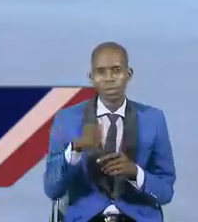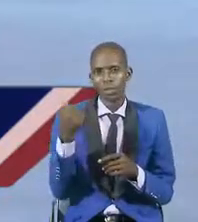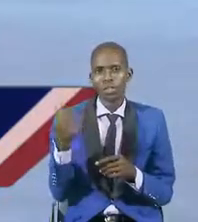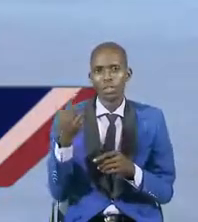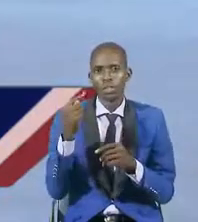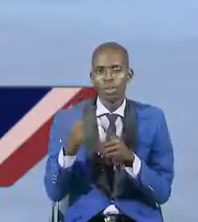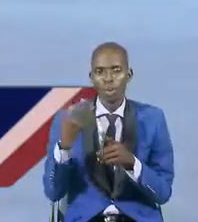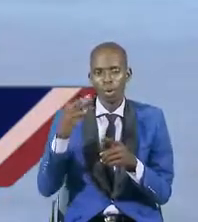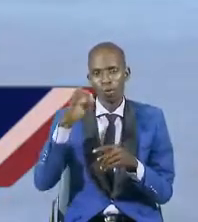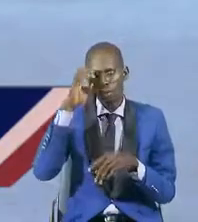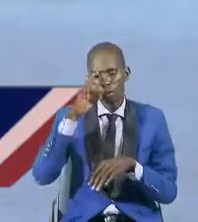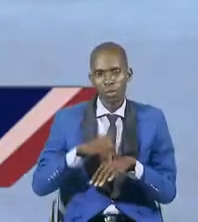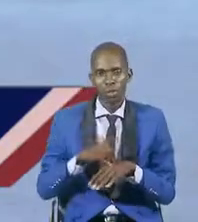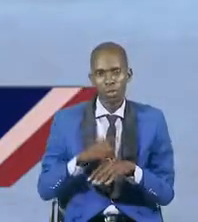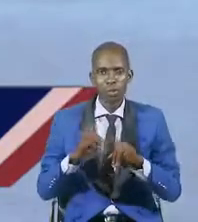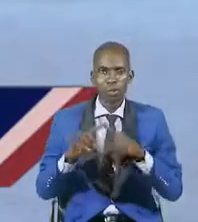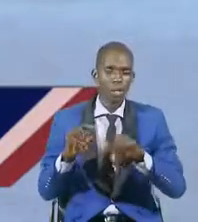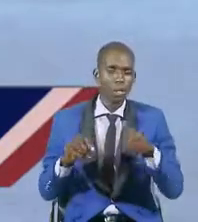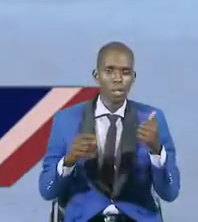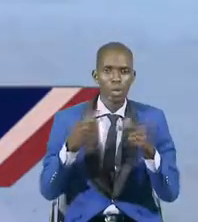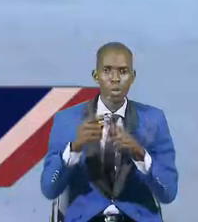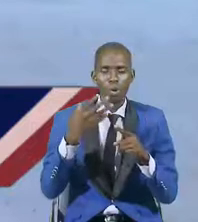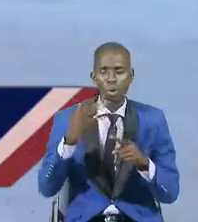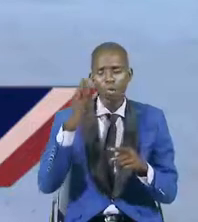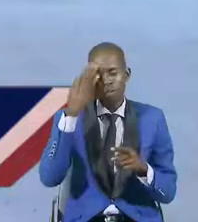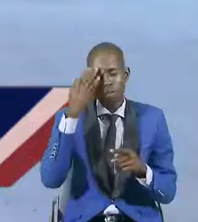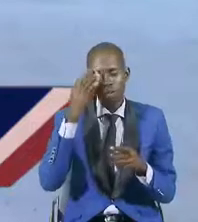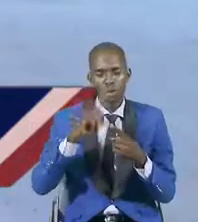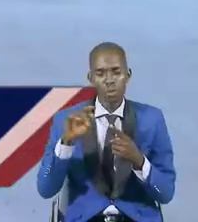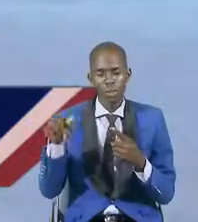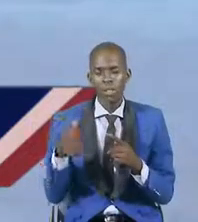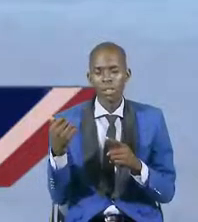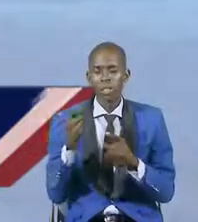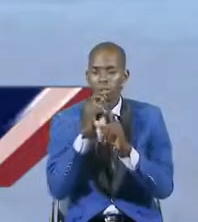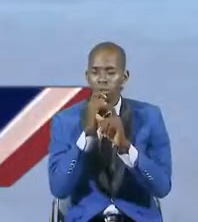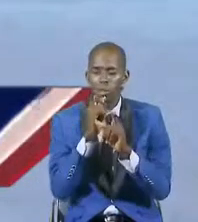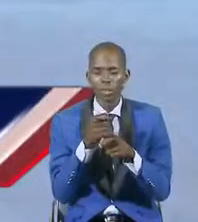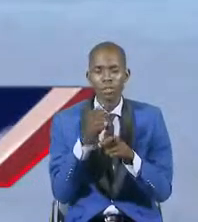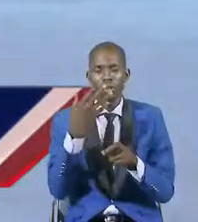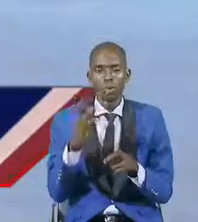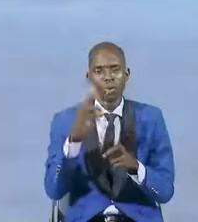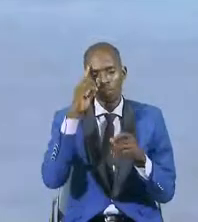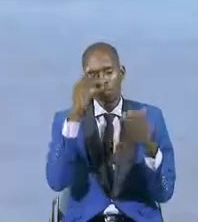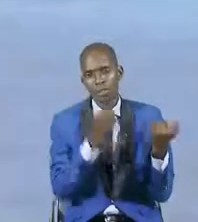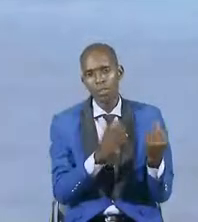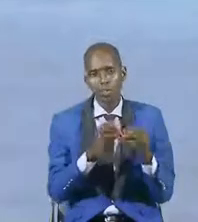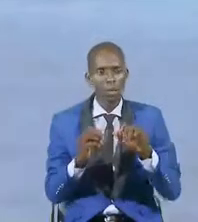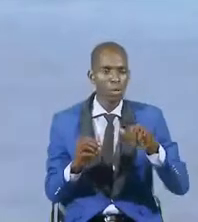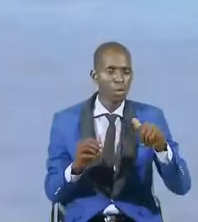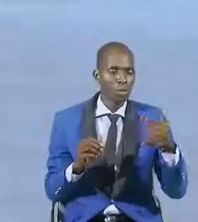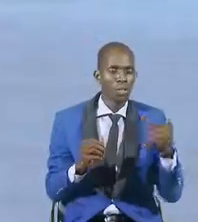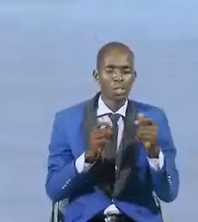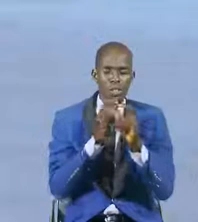autre, la parole de connaissance, à un autre, le don de foi, à un autre, le don